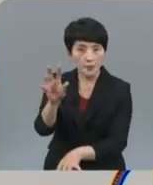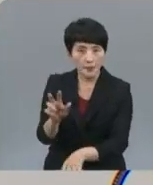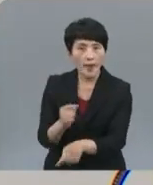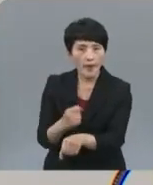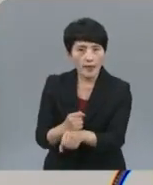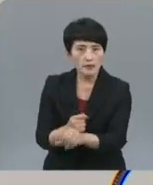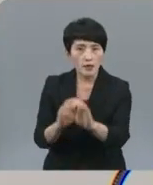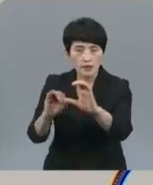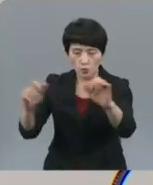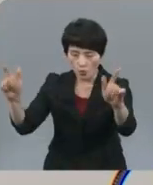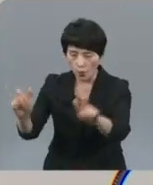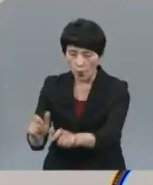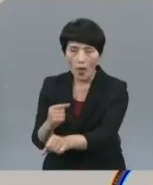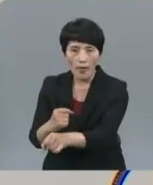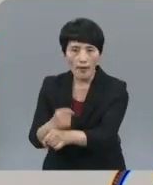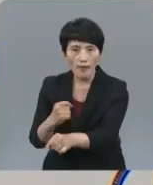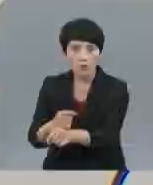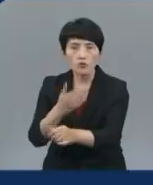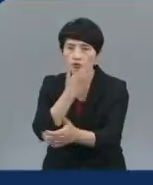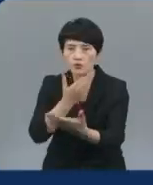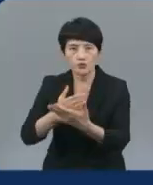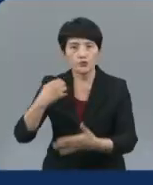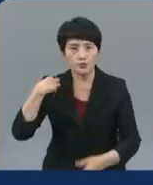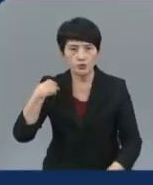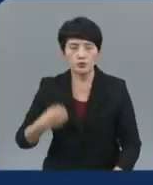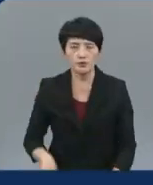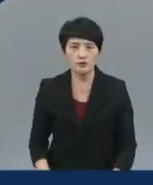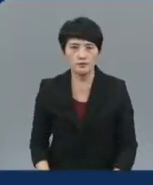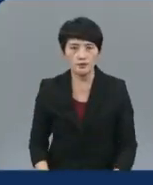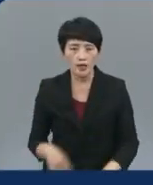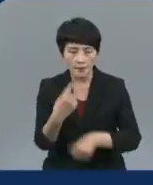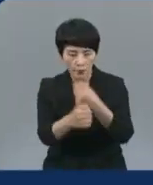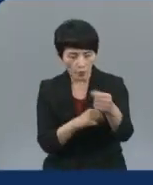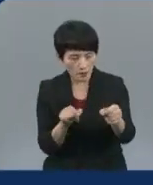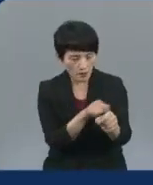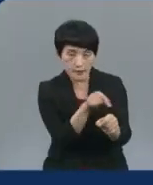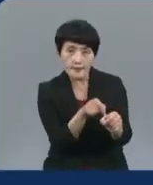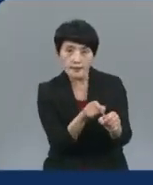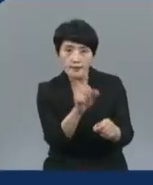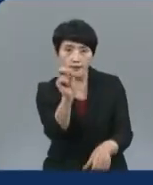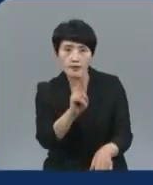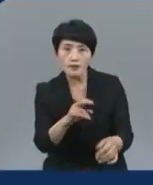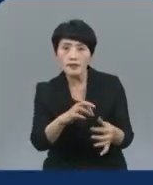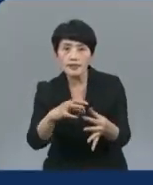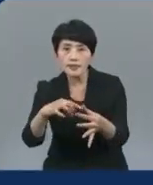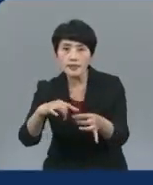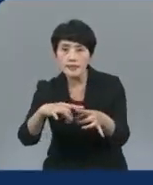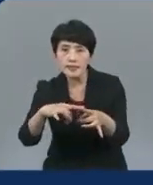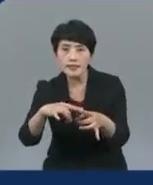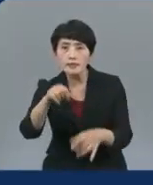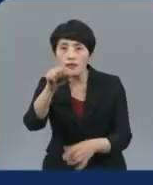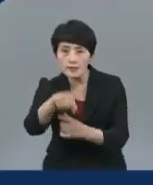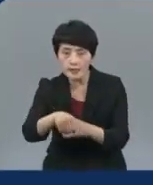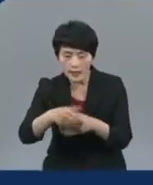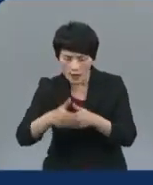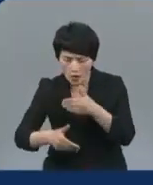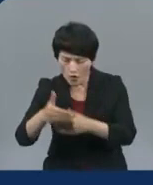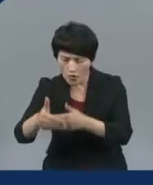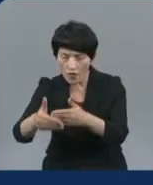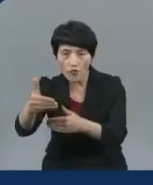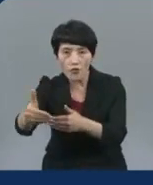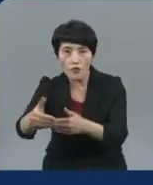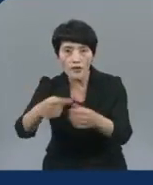xây dựng tại huyện Uy trên tỉnh Bắc koongsan nhà máy xianua số 1 đã bắt đầu đi vào sản xuất điện năng từ cuối năm